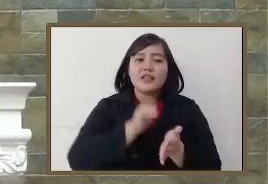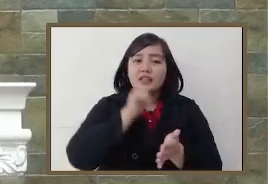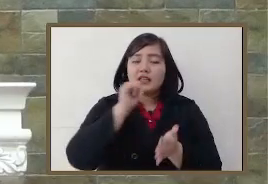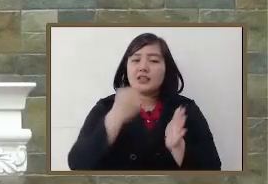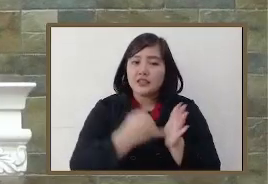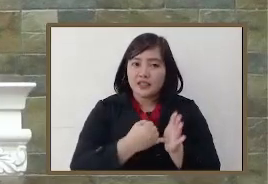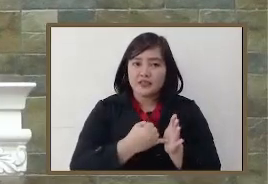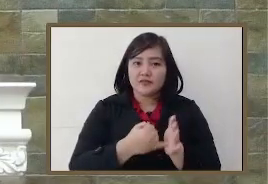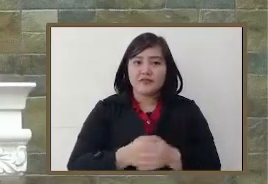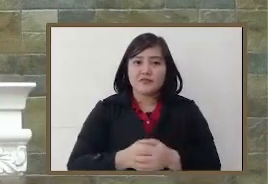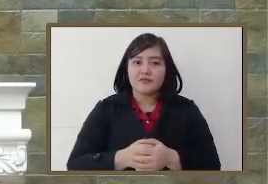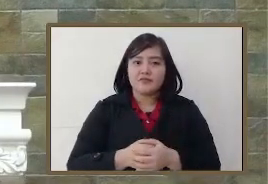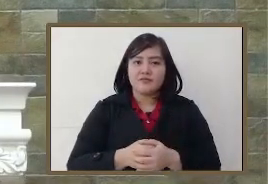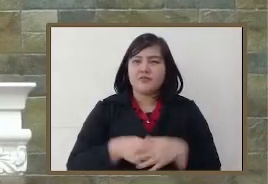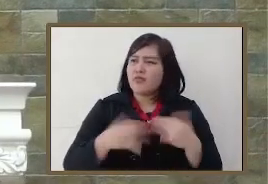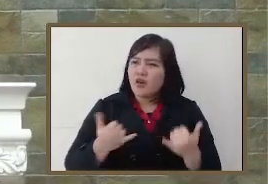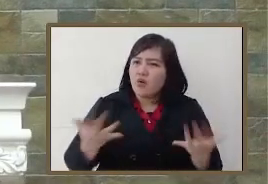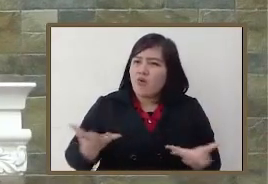Saan napunta yung knowledge ninyo?